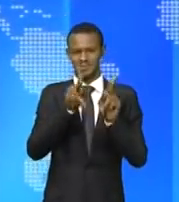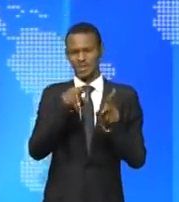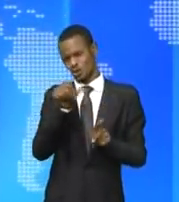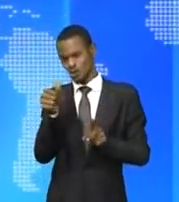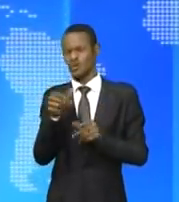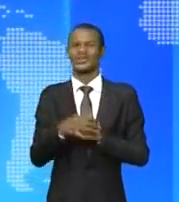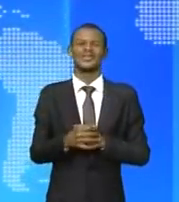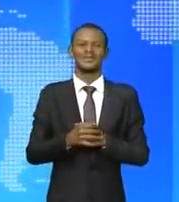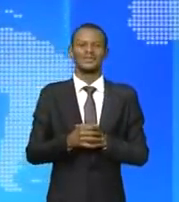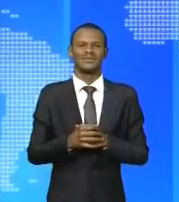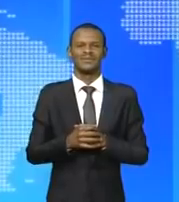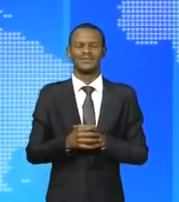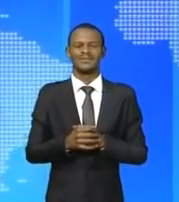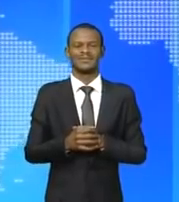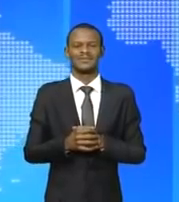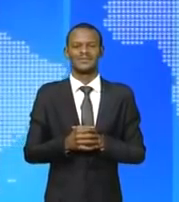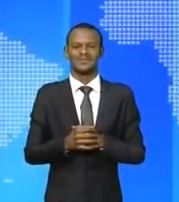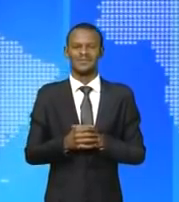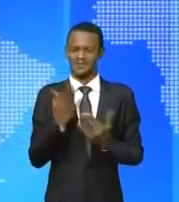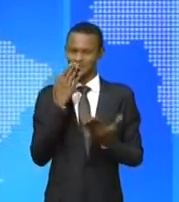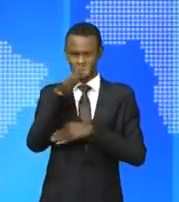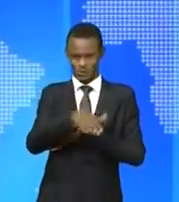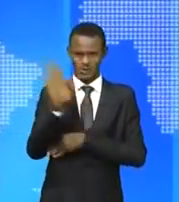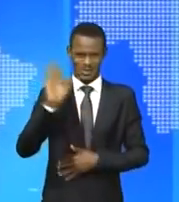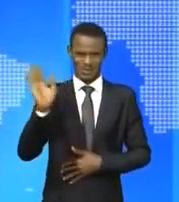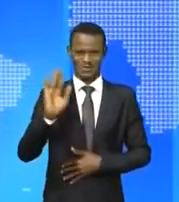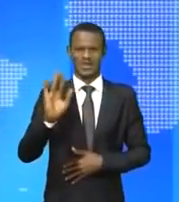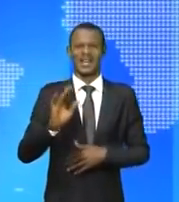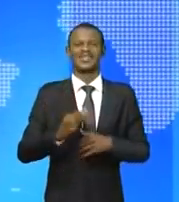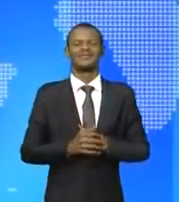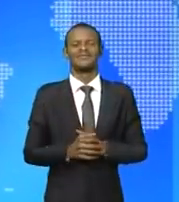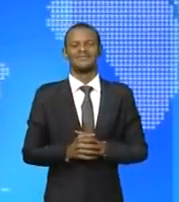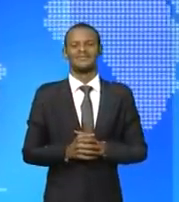Silouvoni. Excellent week-end à toutes et à tous. Au revoir et à la prochaine.